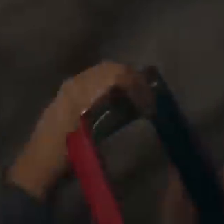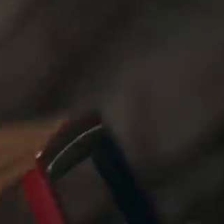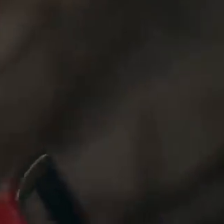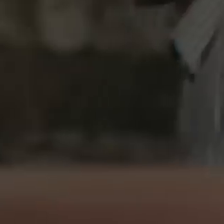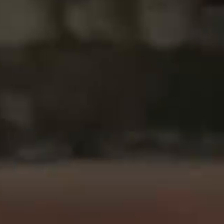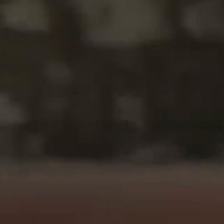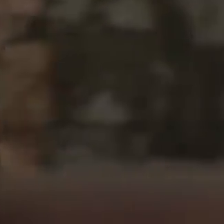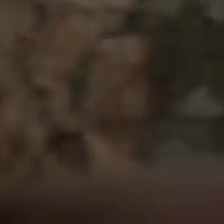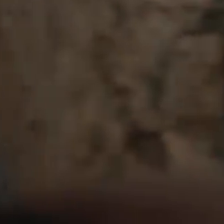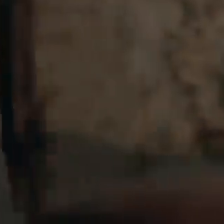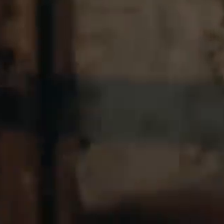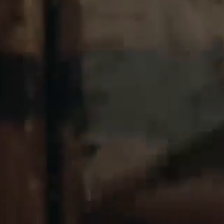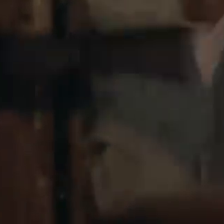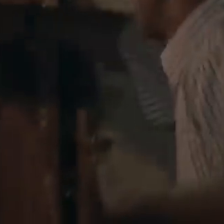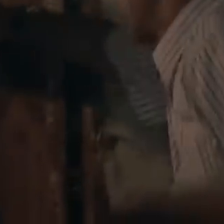girdiler.